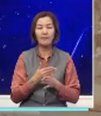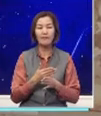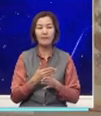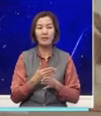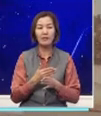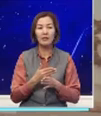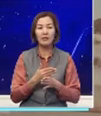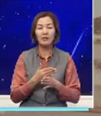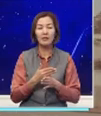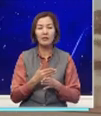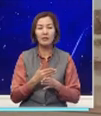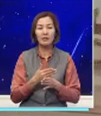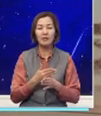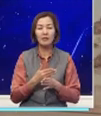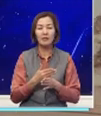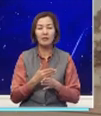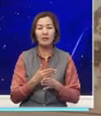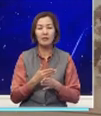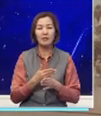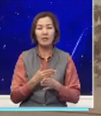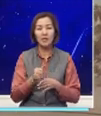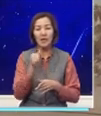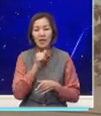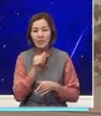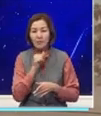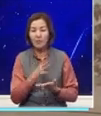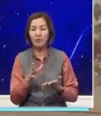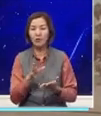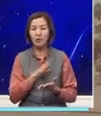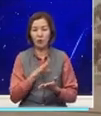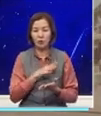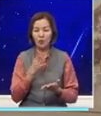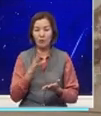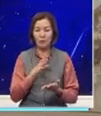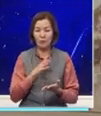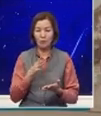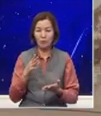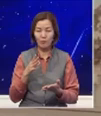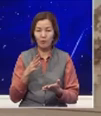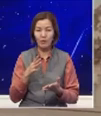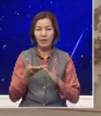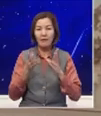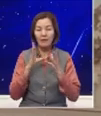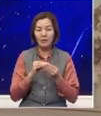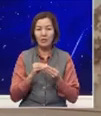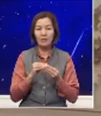Тошиба корпорациясына арнайы эксперименттер жүргізген болатын. Сол эксперименттердің